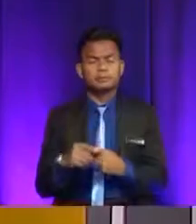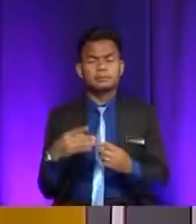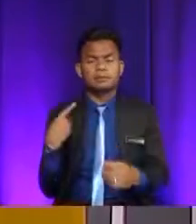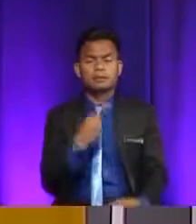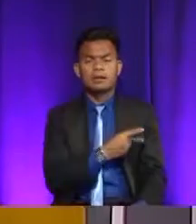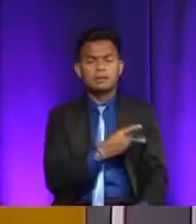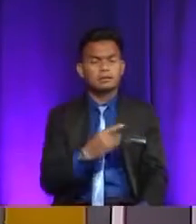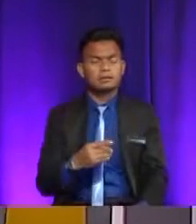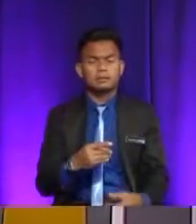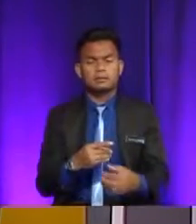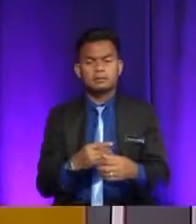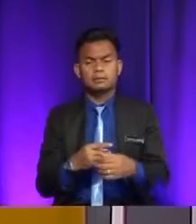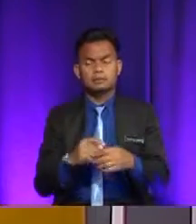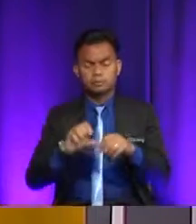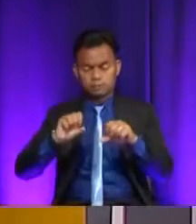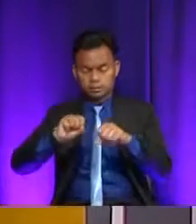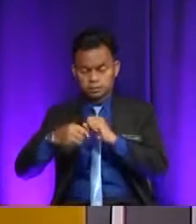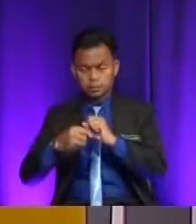bukan lagi